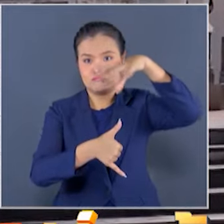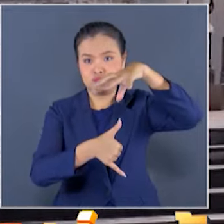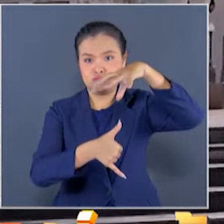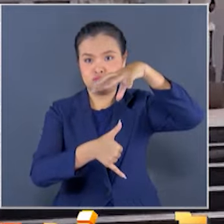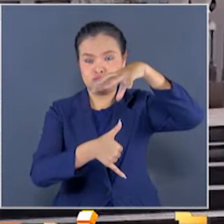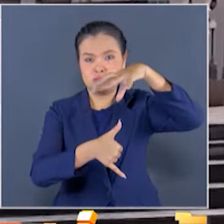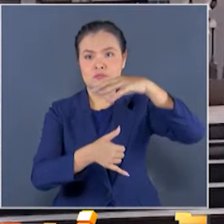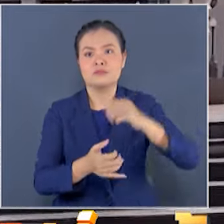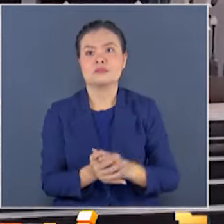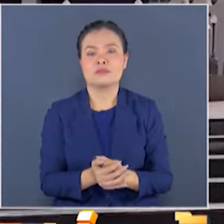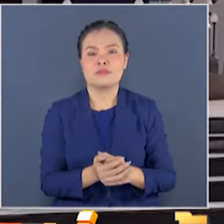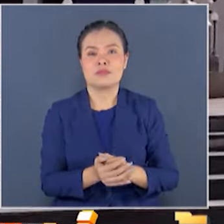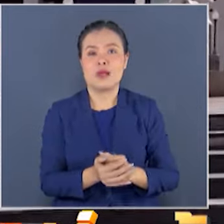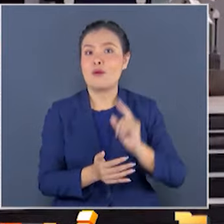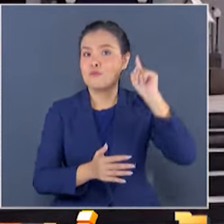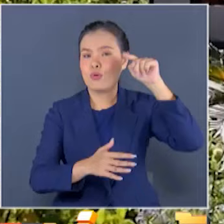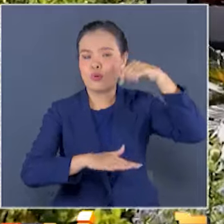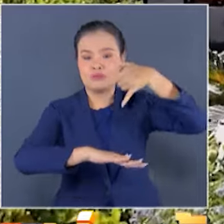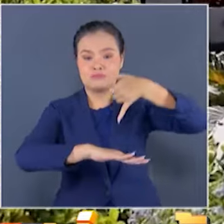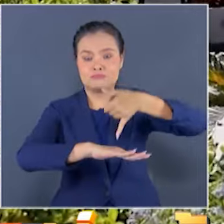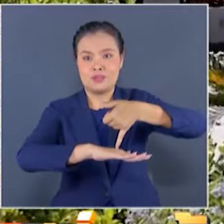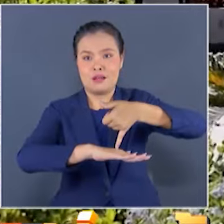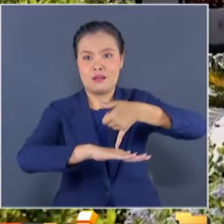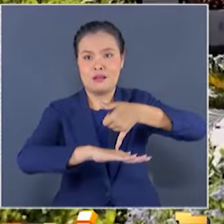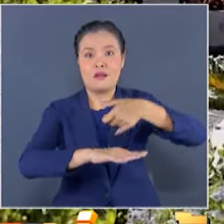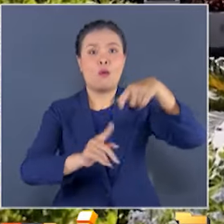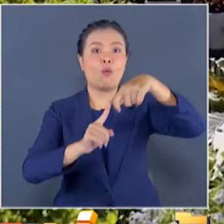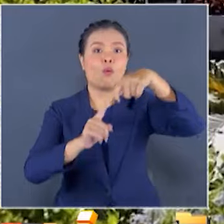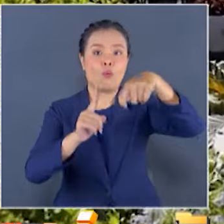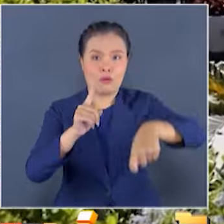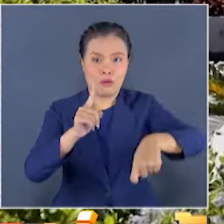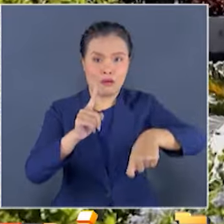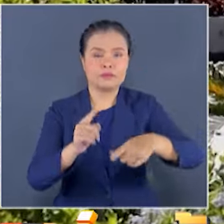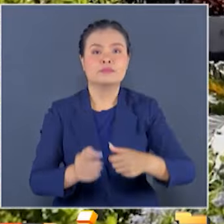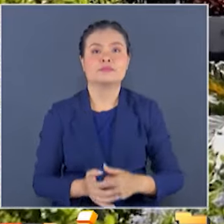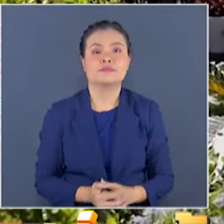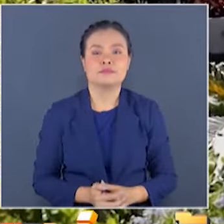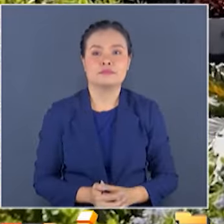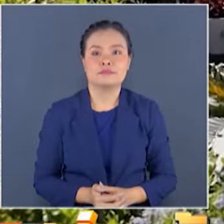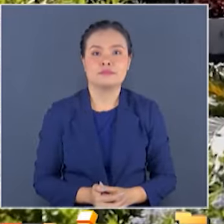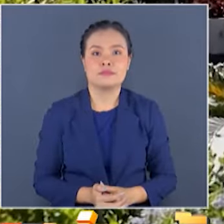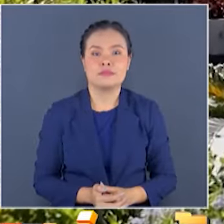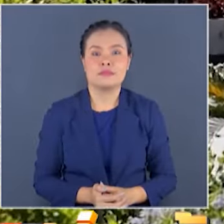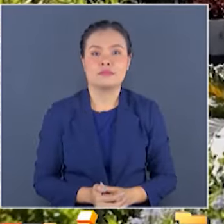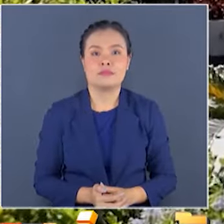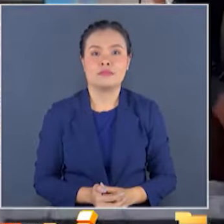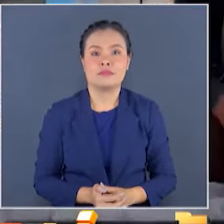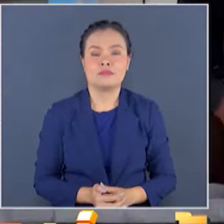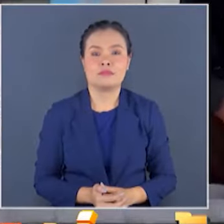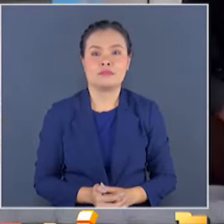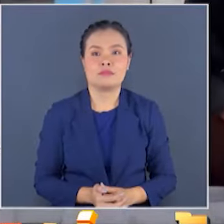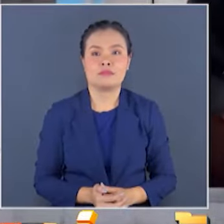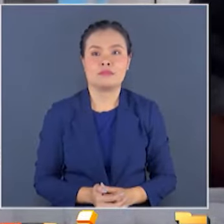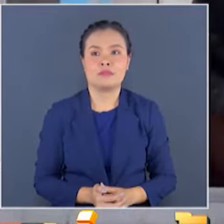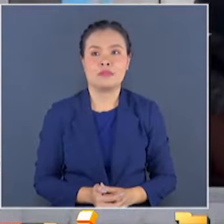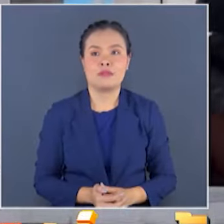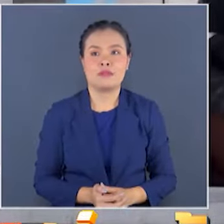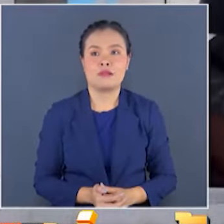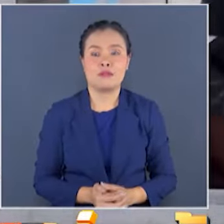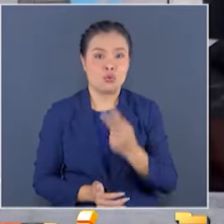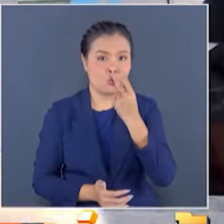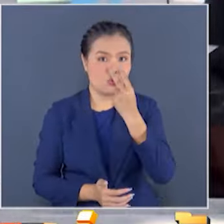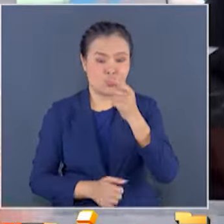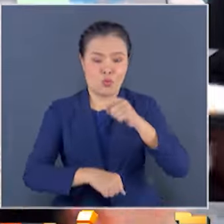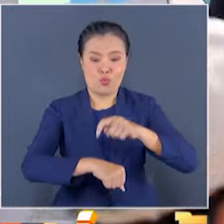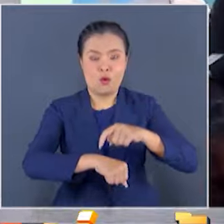ที่ลาน ย่าโมค่ะ ครับผม ที่จังหวัดนครราชสีมาเนี่ยนะคะช่วงนี้เนี่ยคือช่วงเวลาที่เห็นในภา